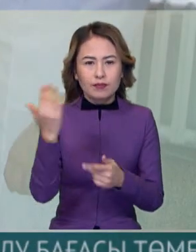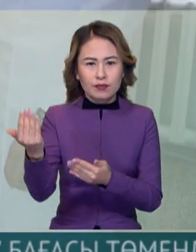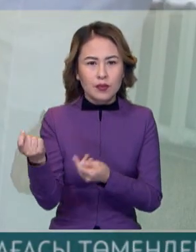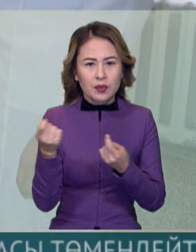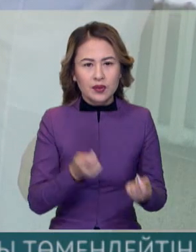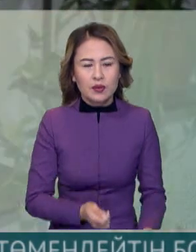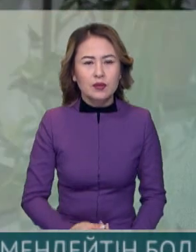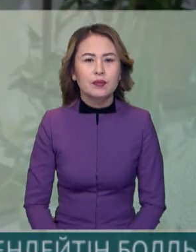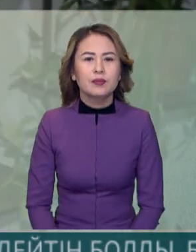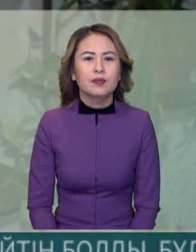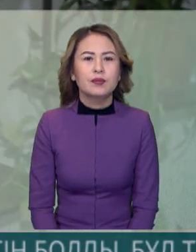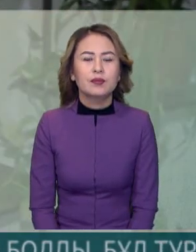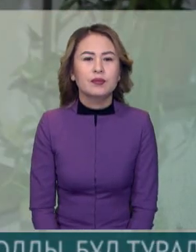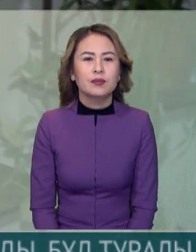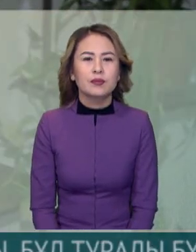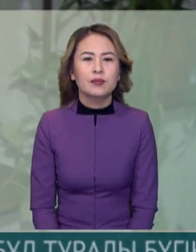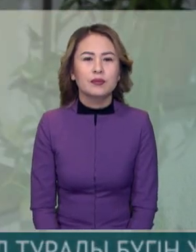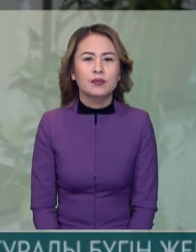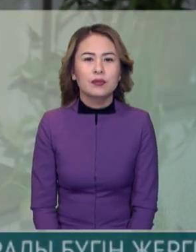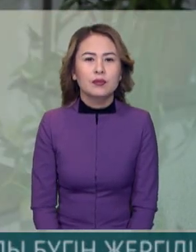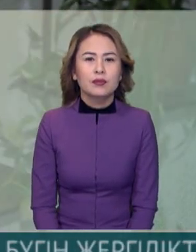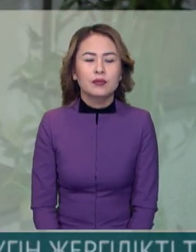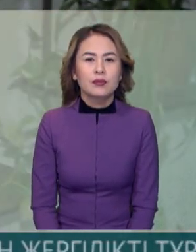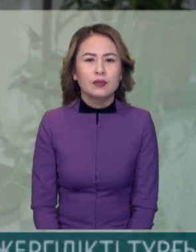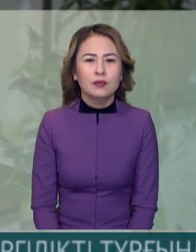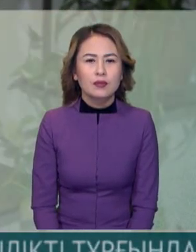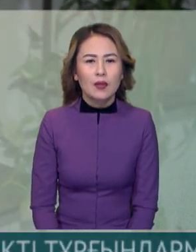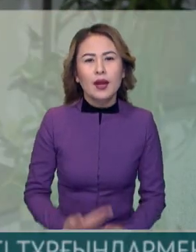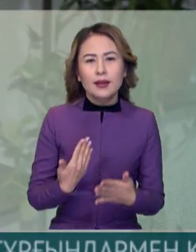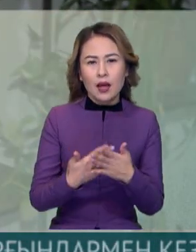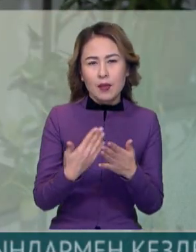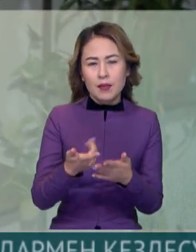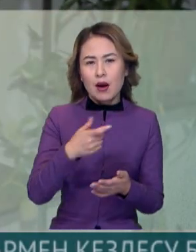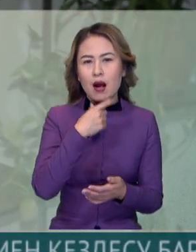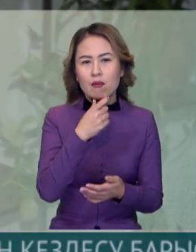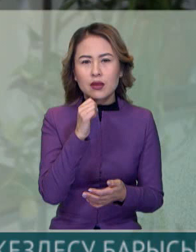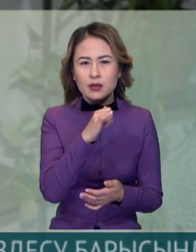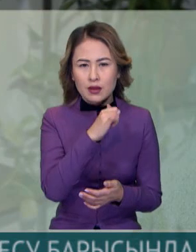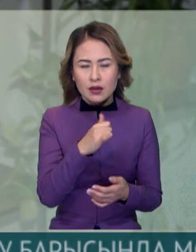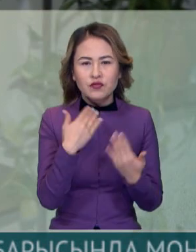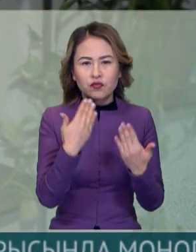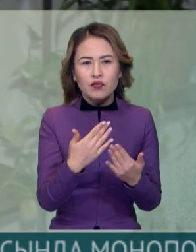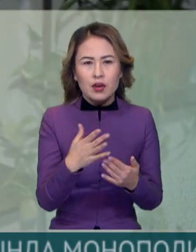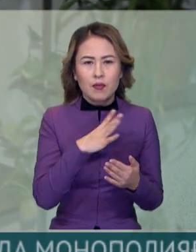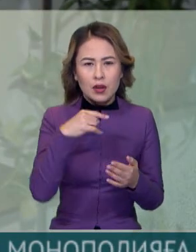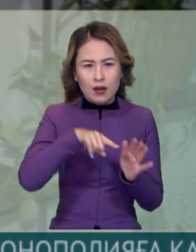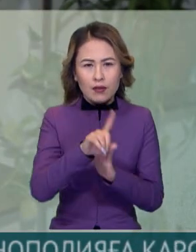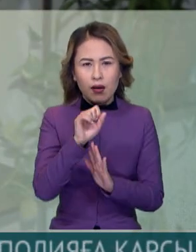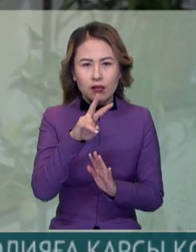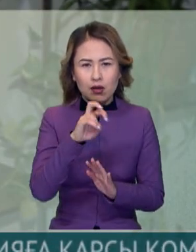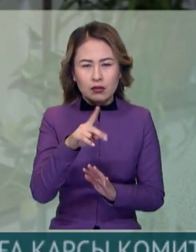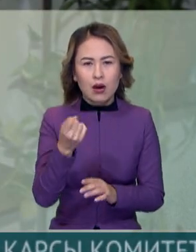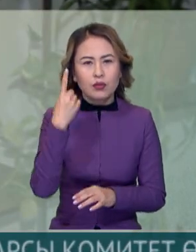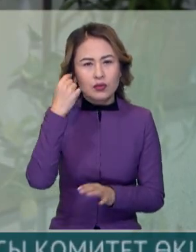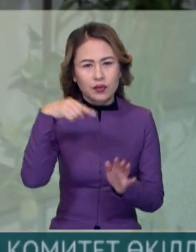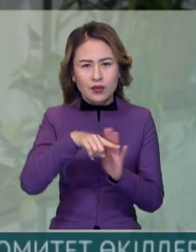әкелінген. Например, говорят, колбаса халал. Мысалға алса, халалшы жоқ дейді. Алайда, іш жүзінде шошқа етінің